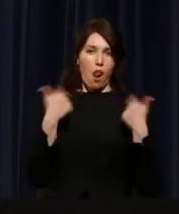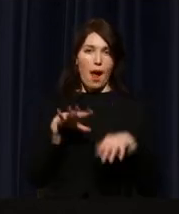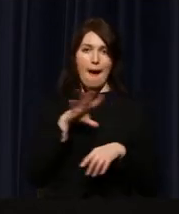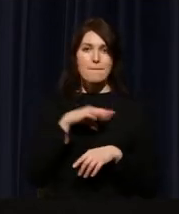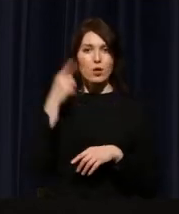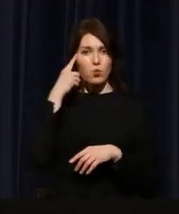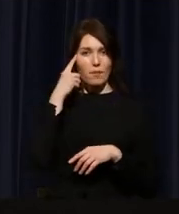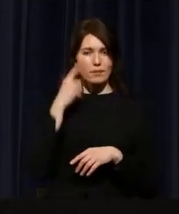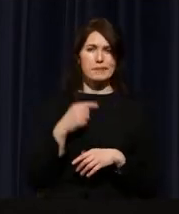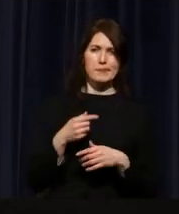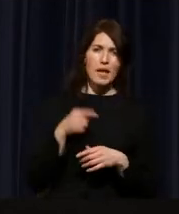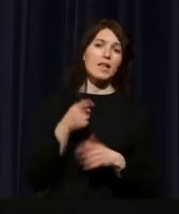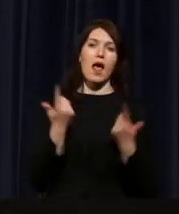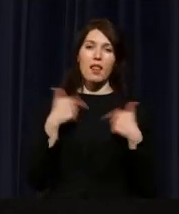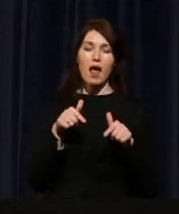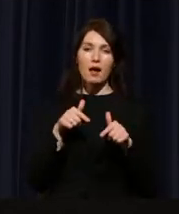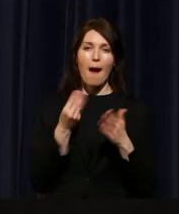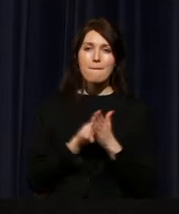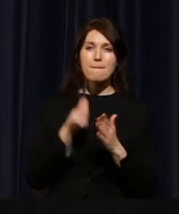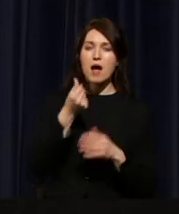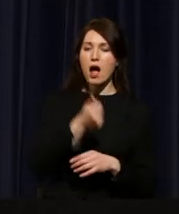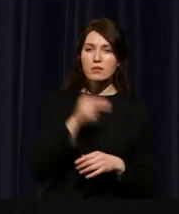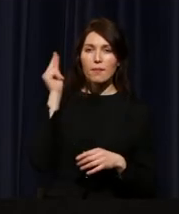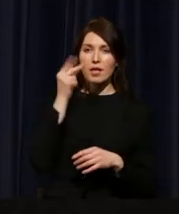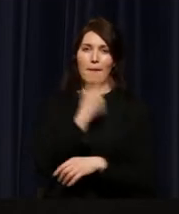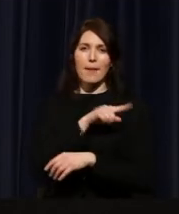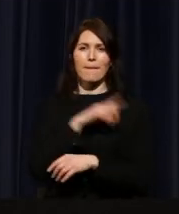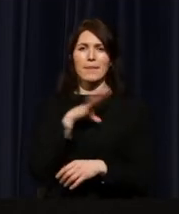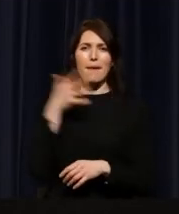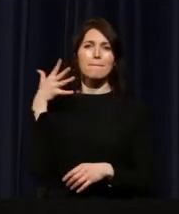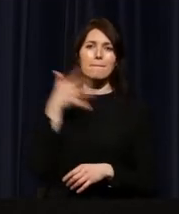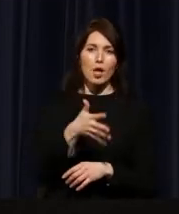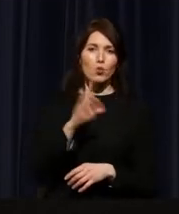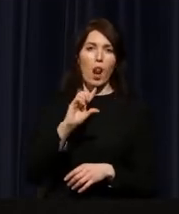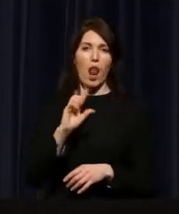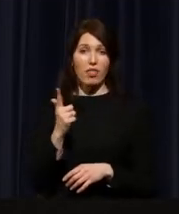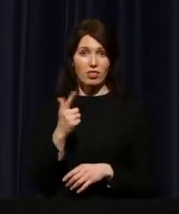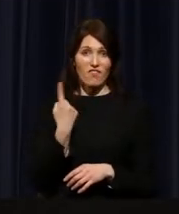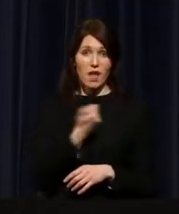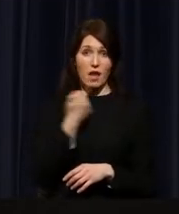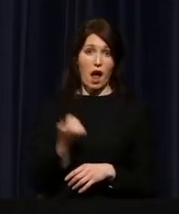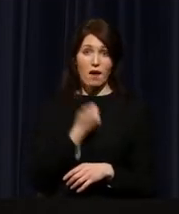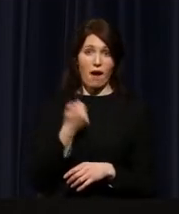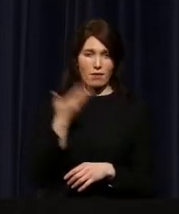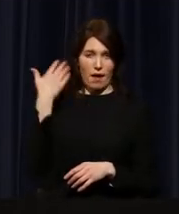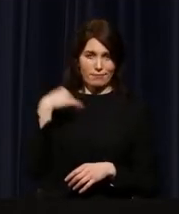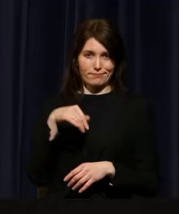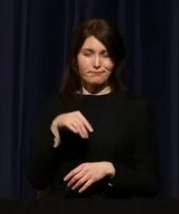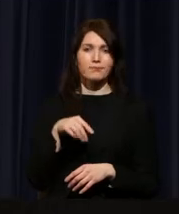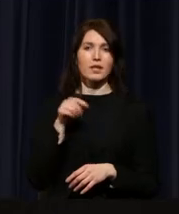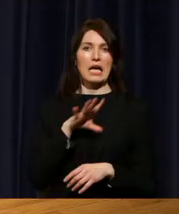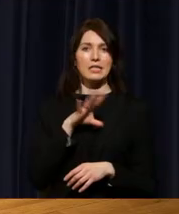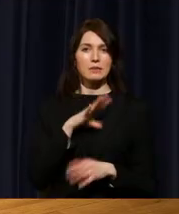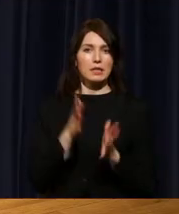doma, tajā laikā maksāja studēt medicīnu 5000 lati, gadā. Tas